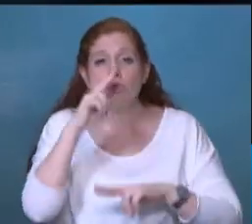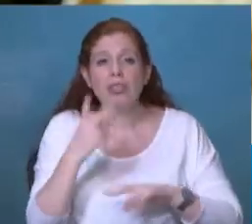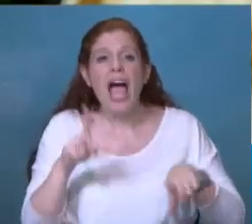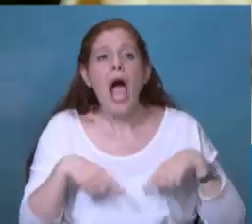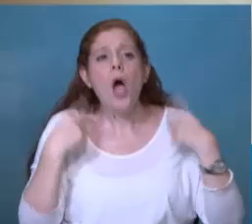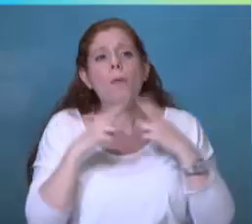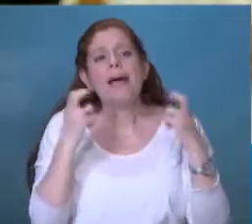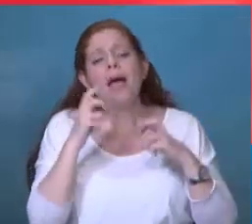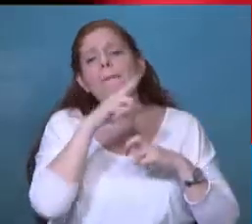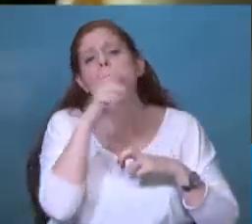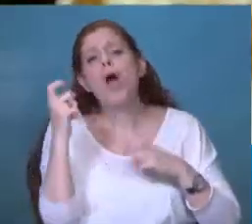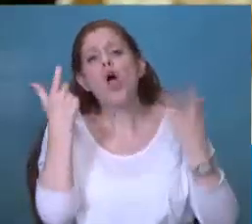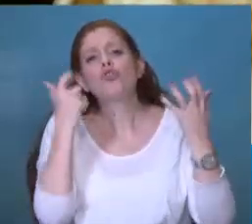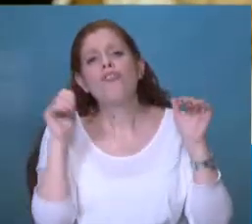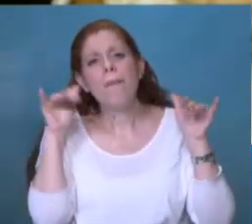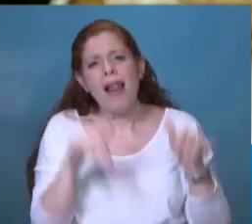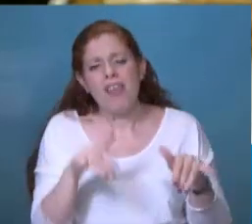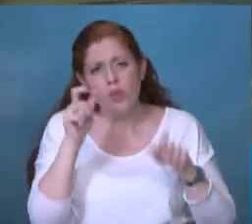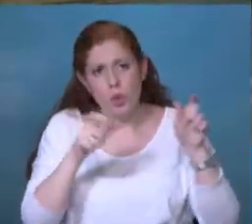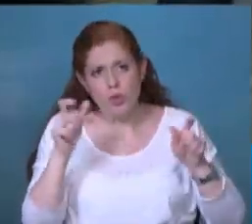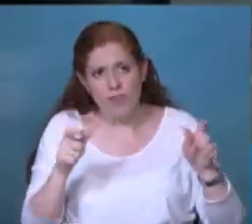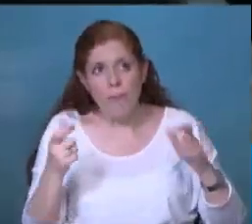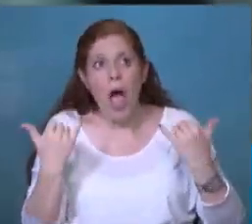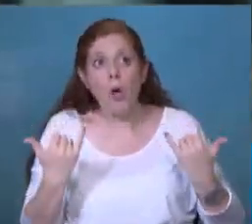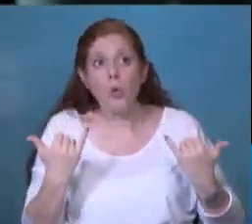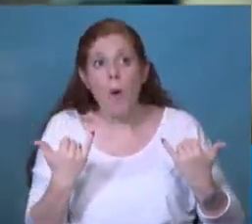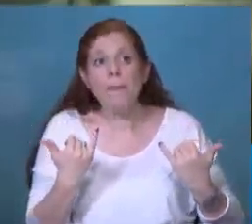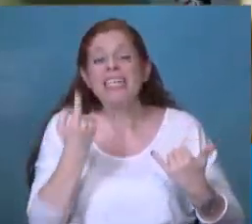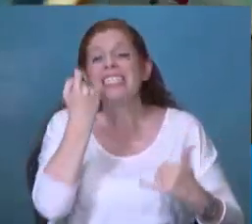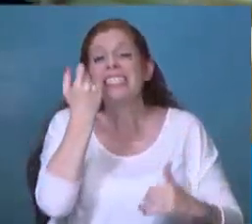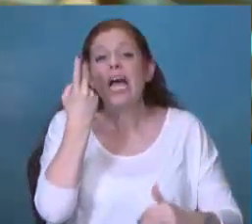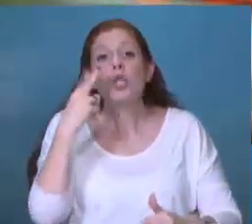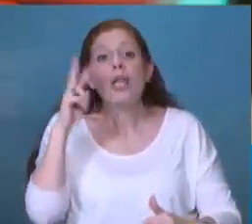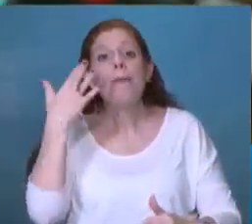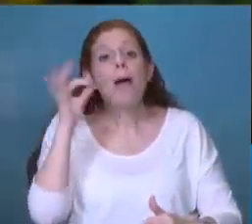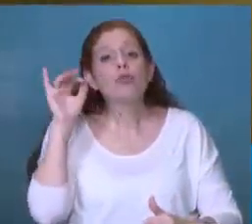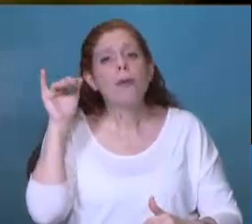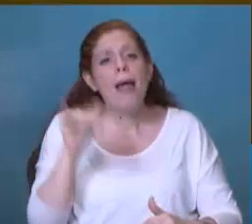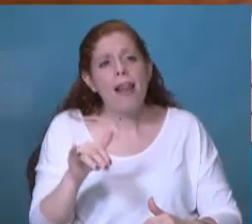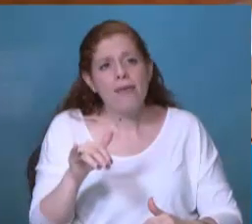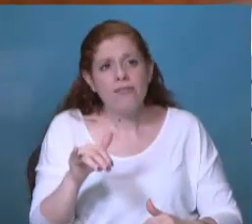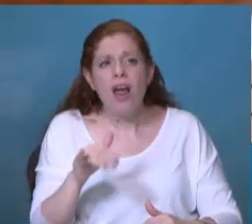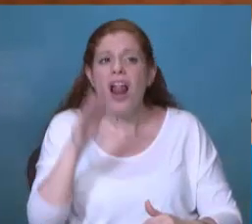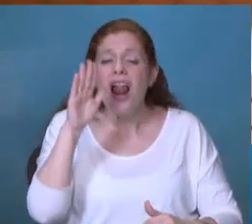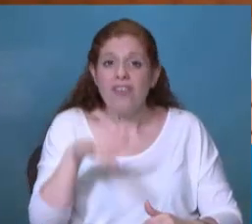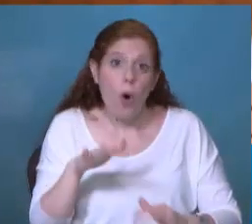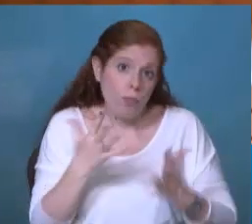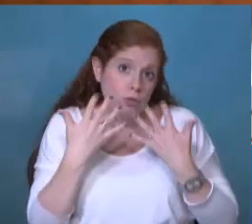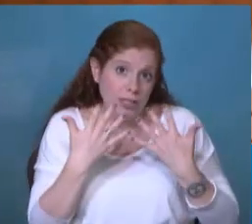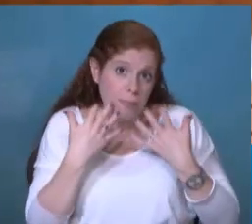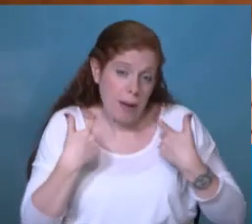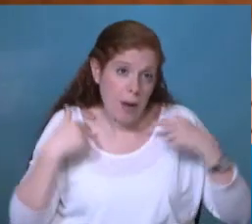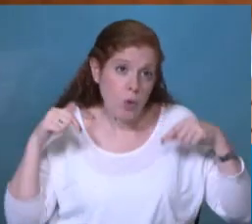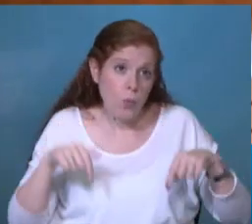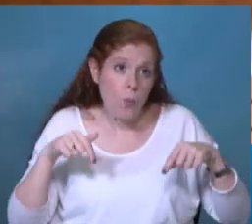העתיקה כ-170 אלף תושבים. כיום מדובר בקצת יותר מ-50 אלף. לפחות לפי מה שמספרים לנו